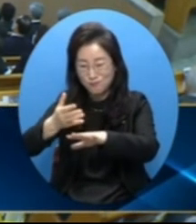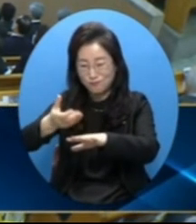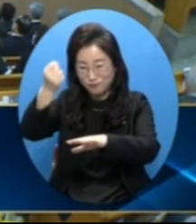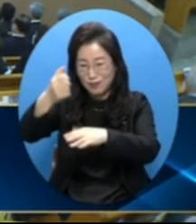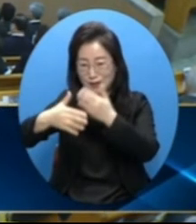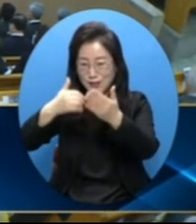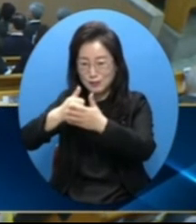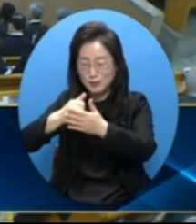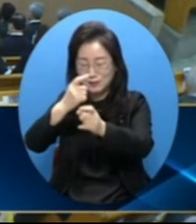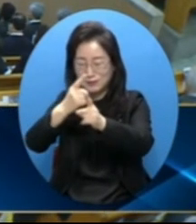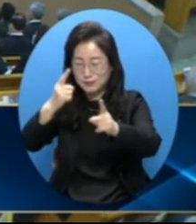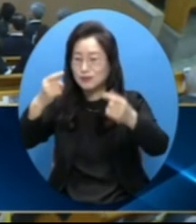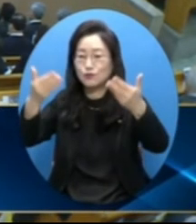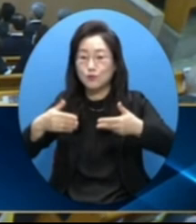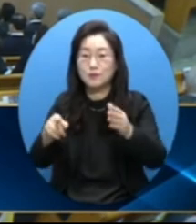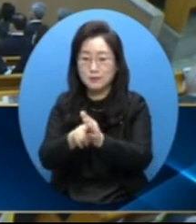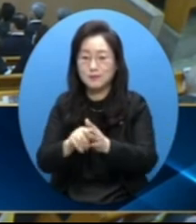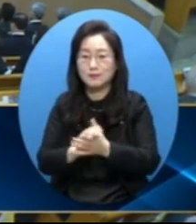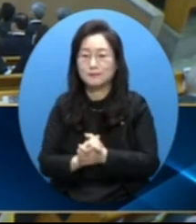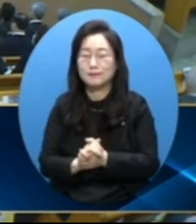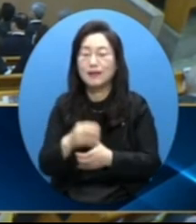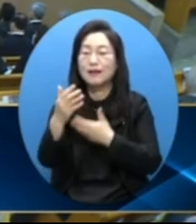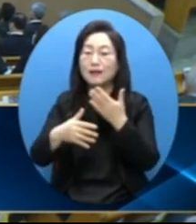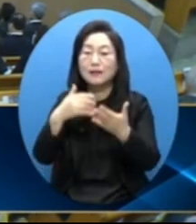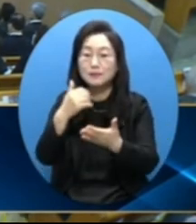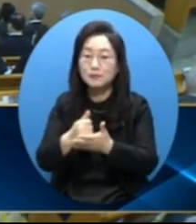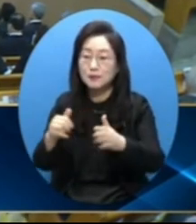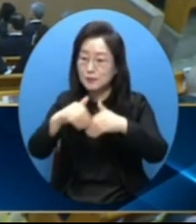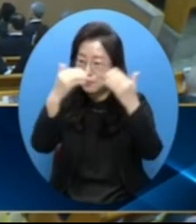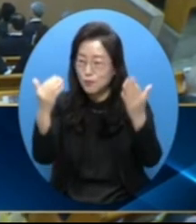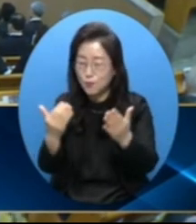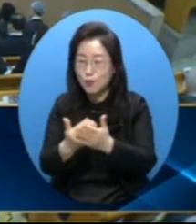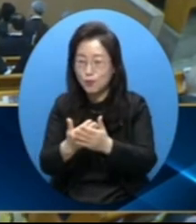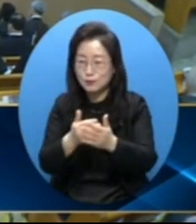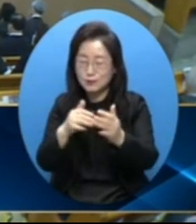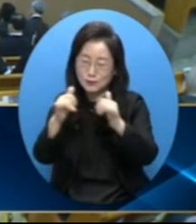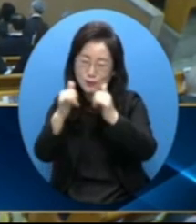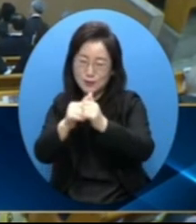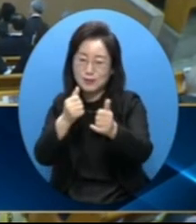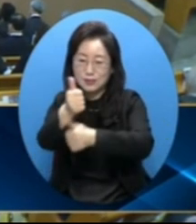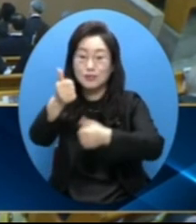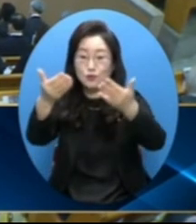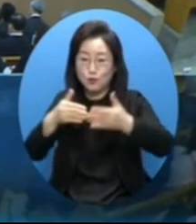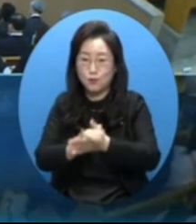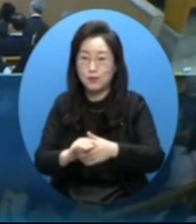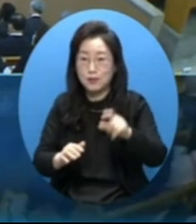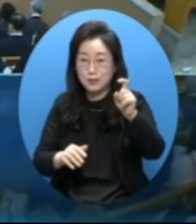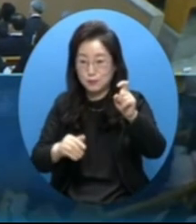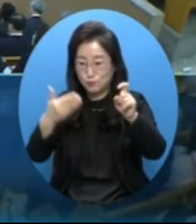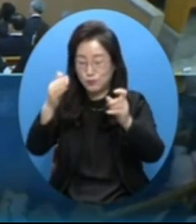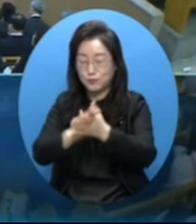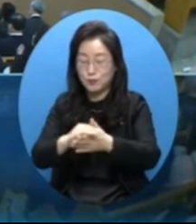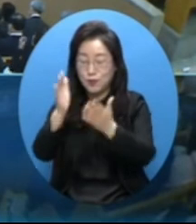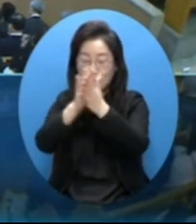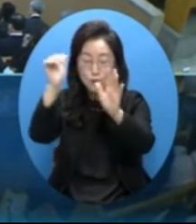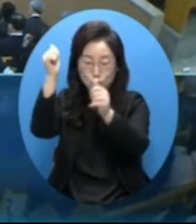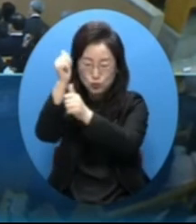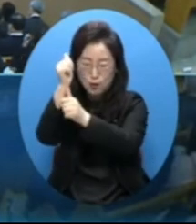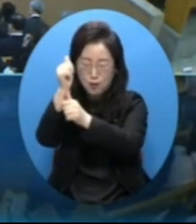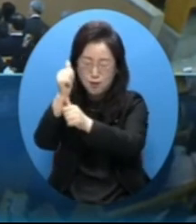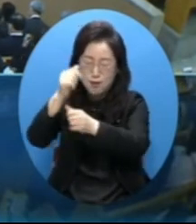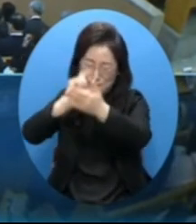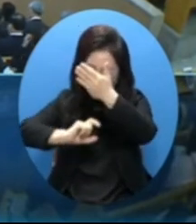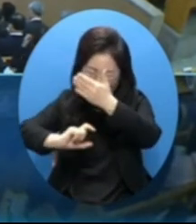주실 것입니다 하나님께서 우리를 먼저 해서 승리케 하십니다 10장 9절입니다 여호수아가 길갈에서 밤새도록